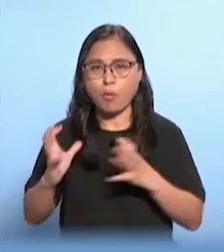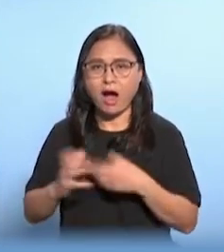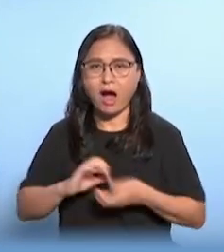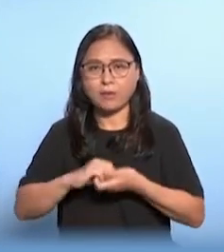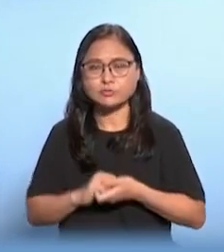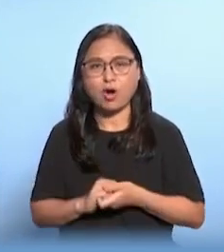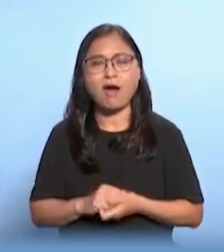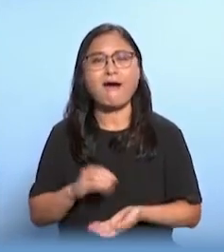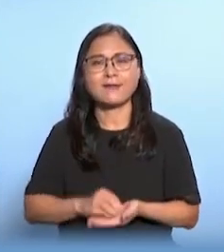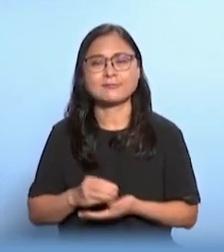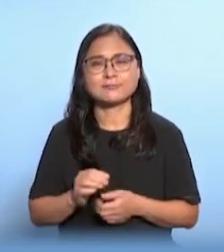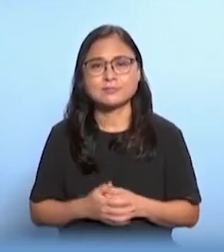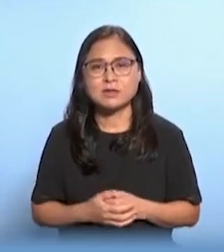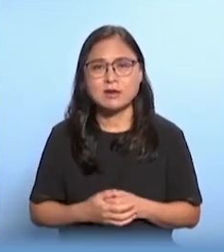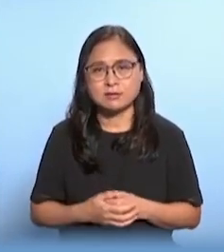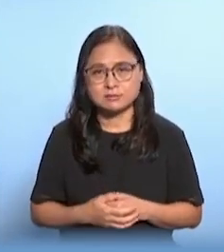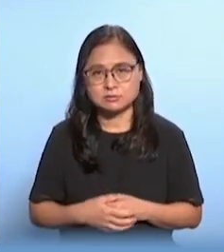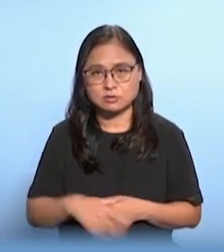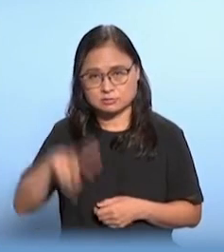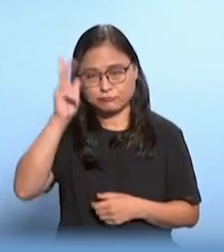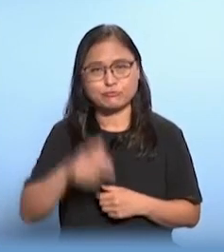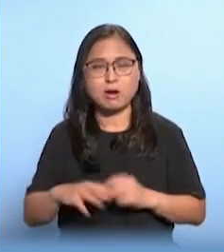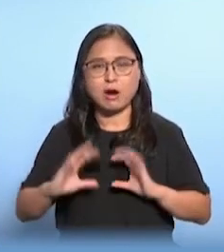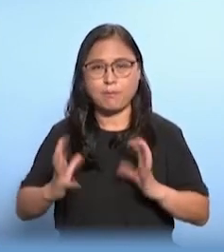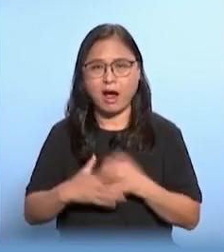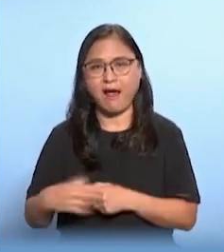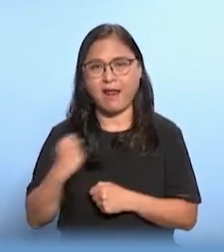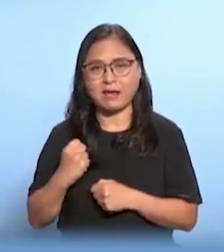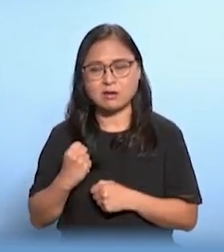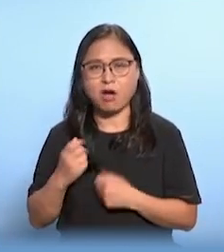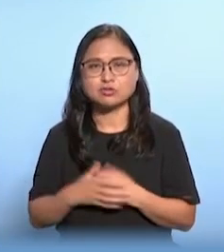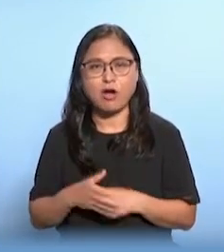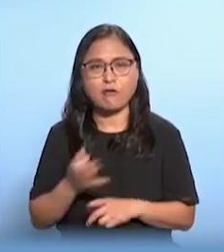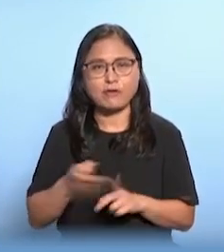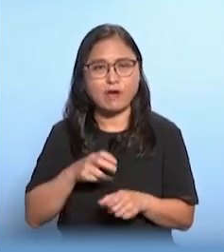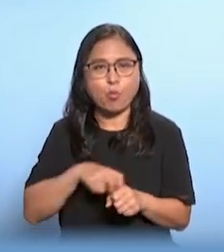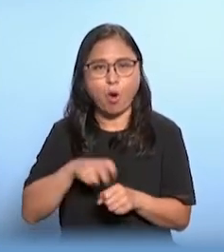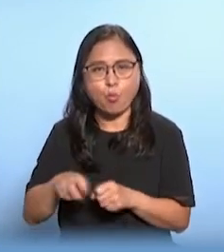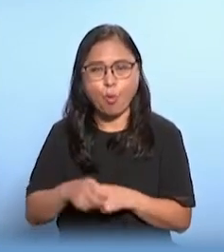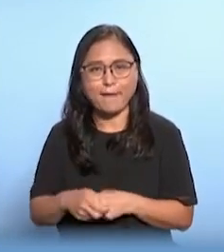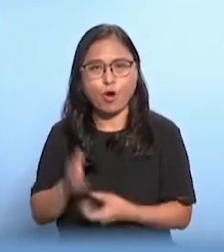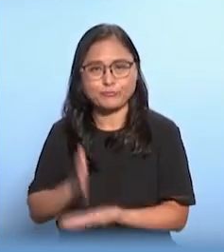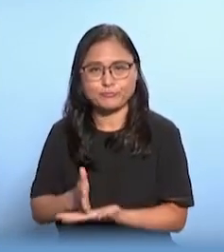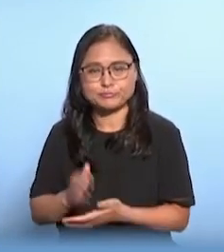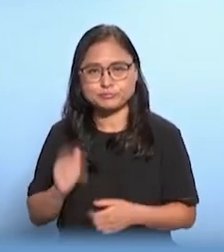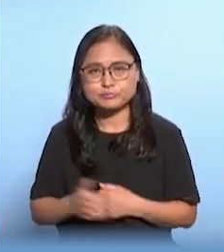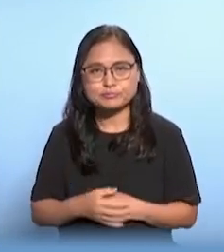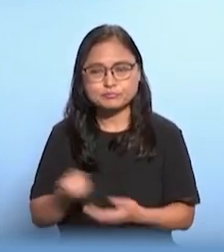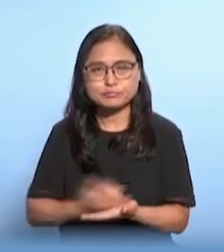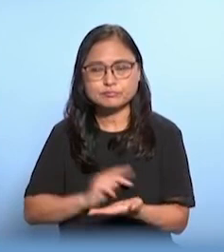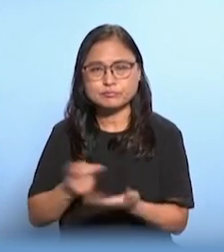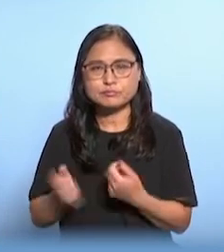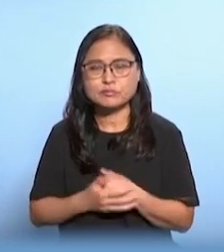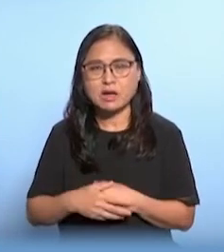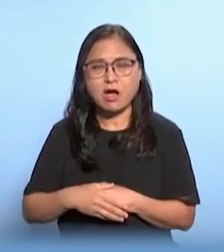得肯定，亦都是發揮到政府整體的力量，更全面地打擊非法喂飼。修例亦都是增加了執法